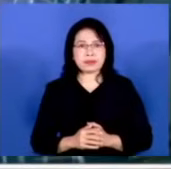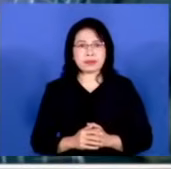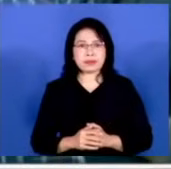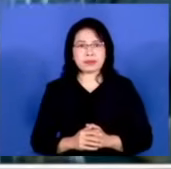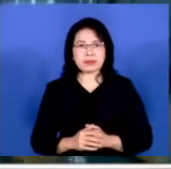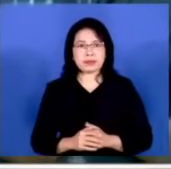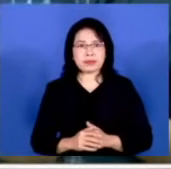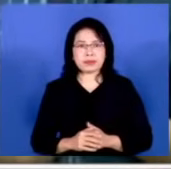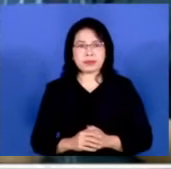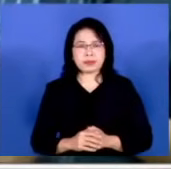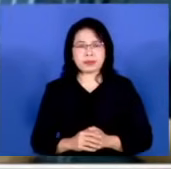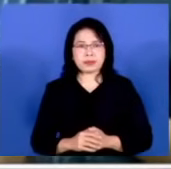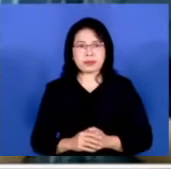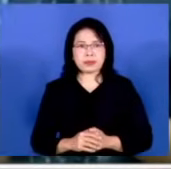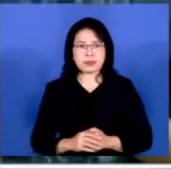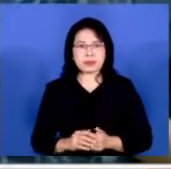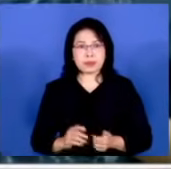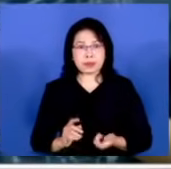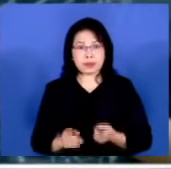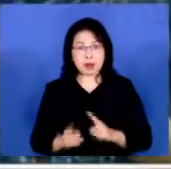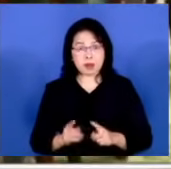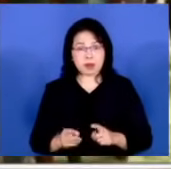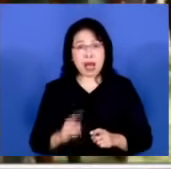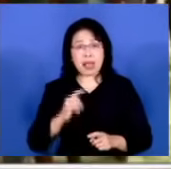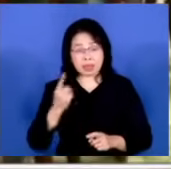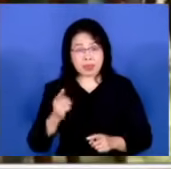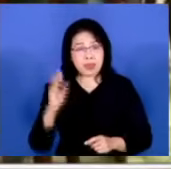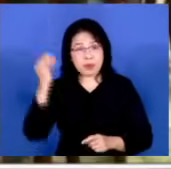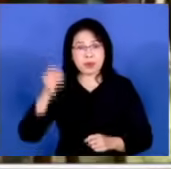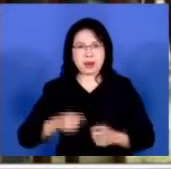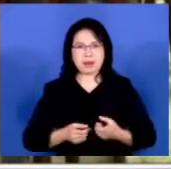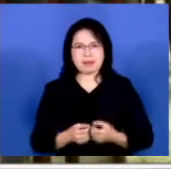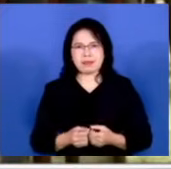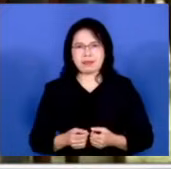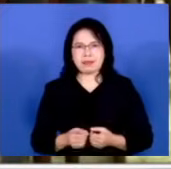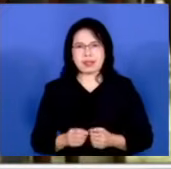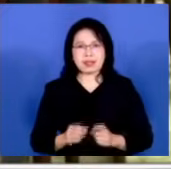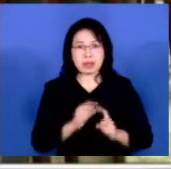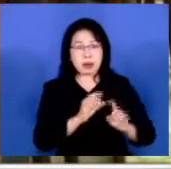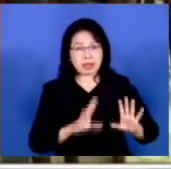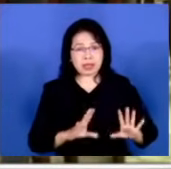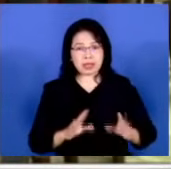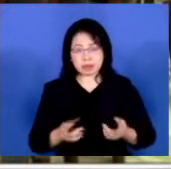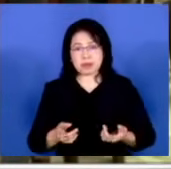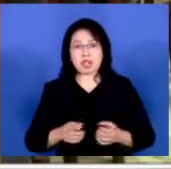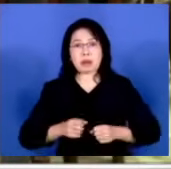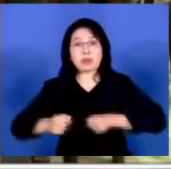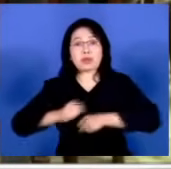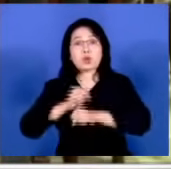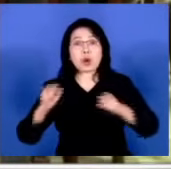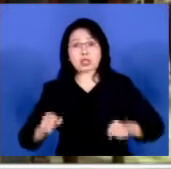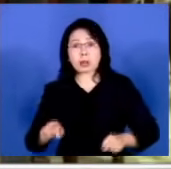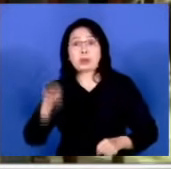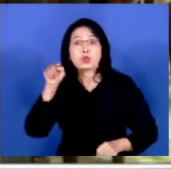kemudian apabila ruling party yang berkuasa di Indonesia kemudian ee menuduh dan